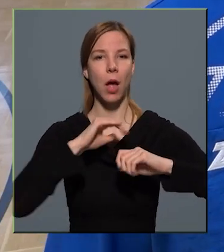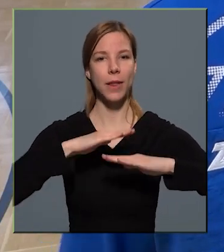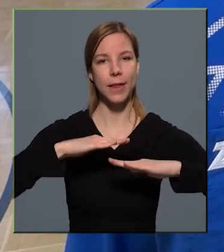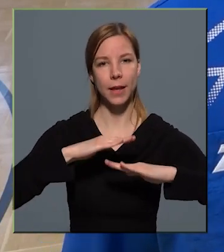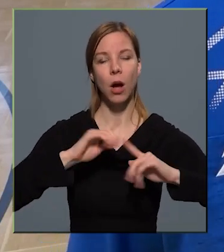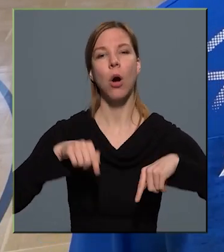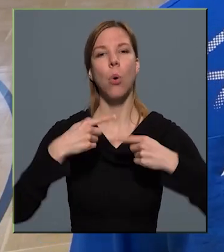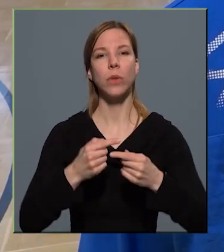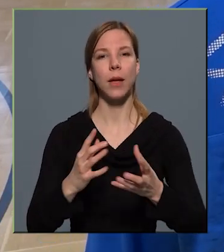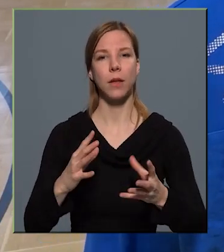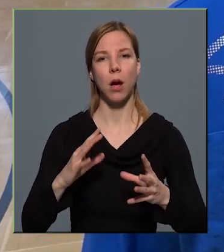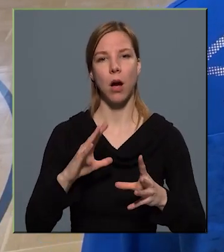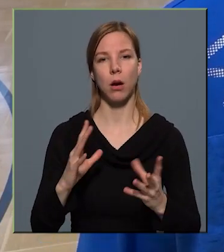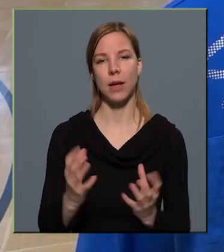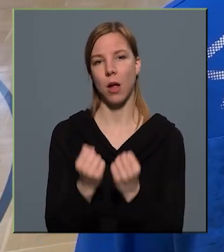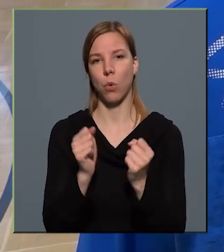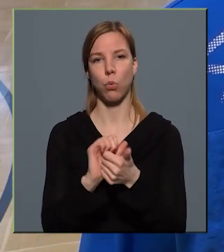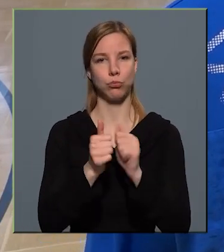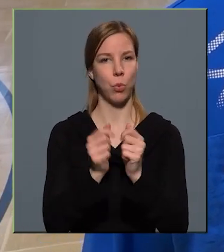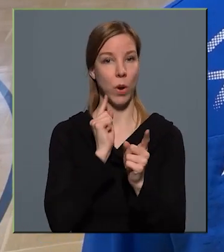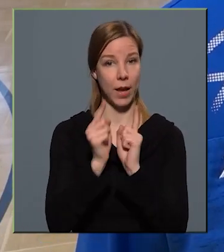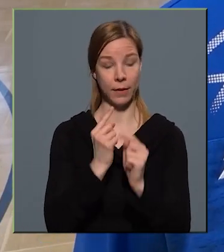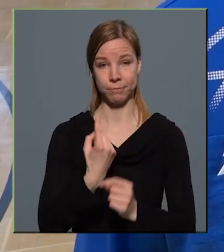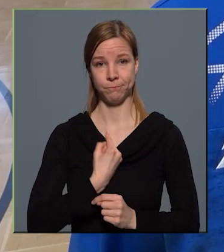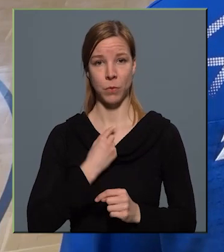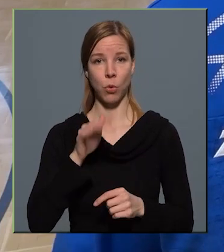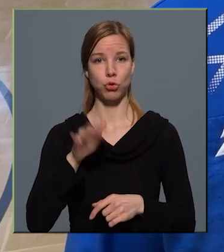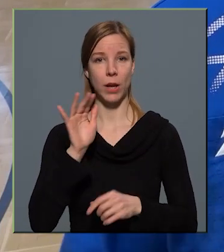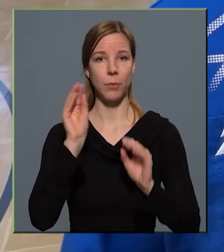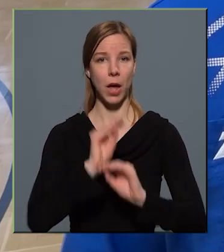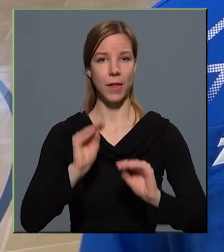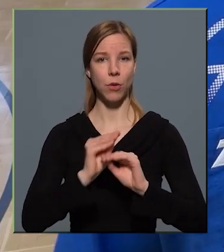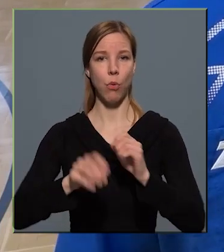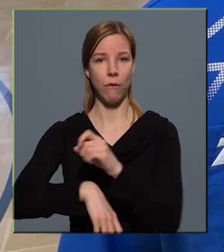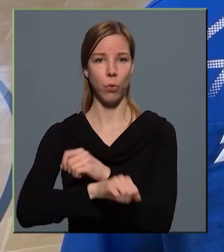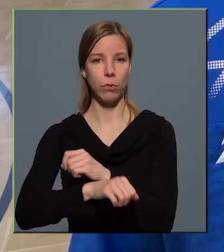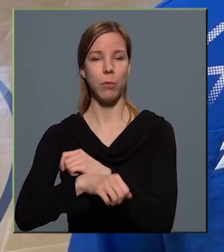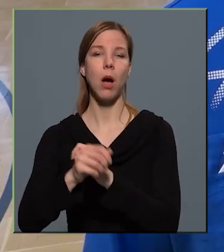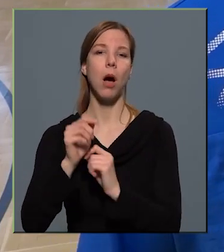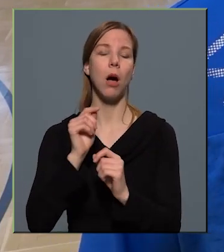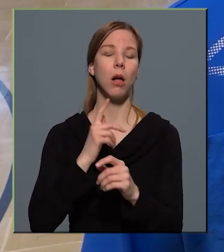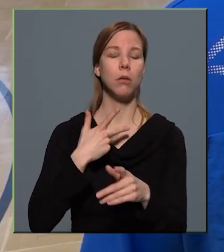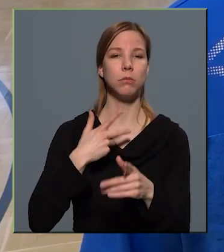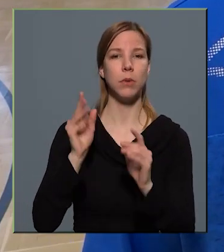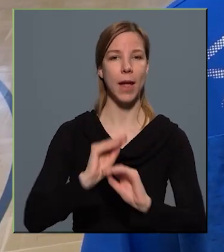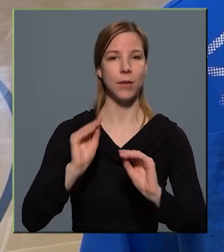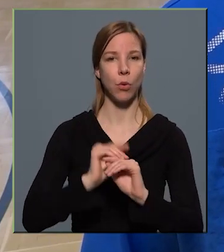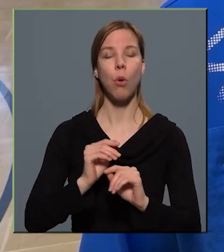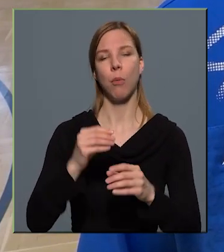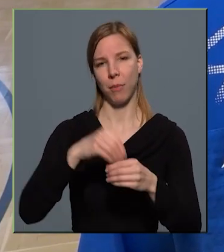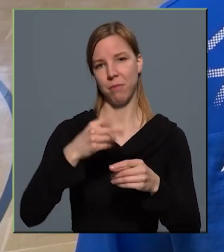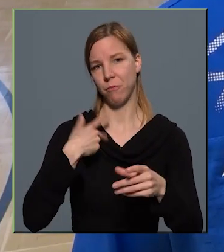kialakult sportjáték, kosárlabda edző vagyok, futballedző vagyok, tehát így a kettőből ötvöztünk, hogy volt foci edzés,